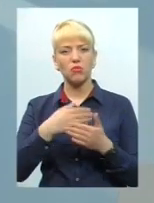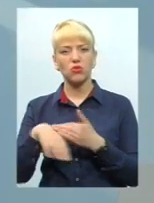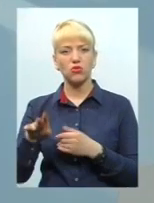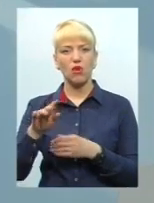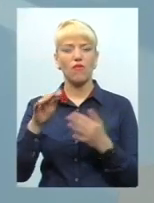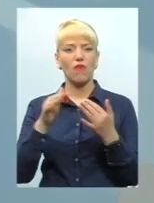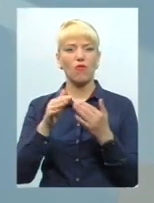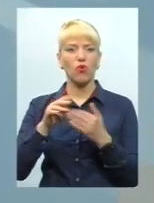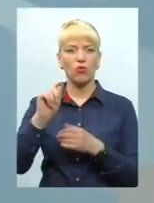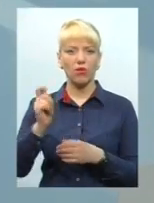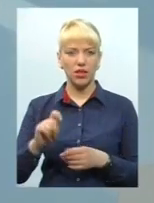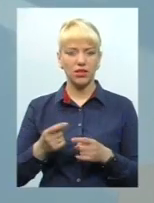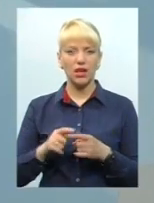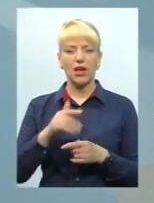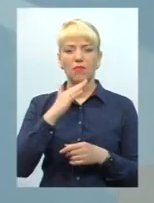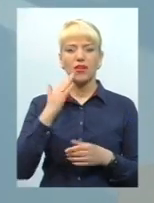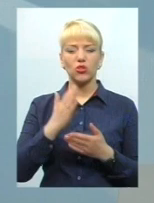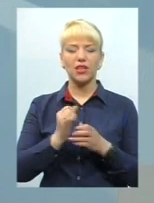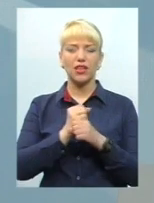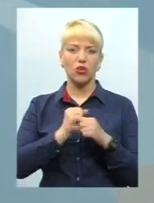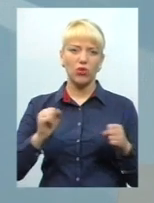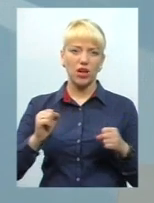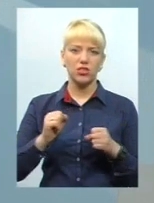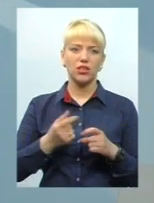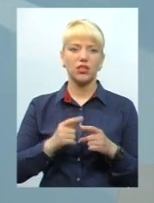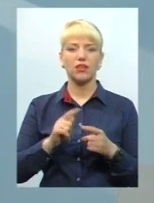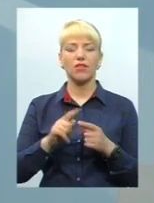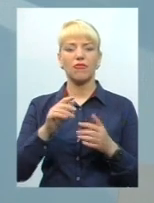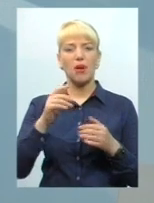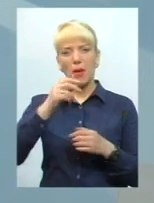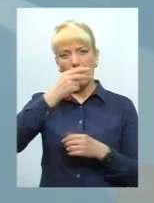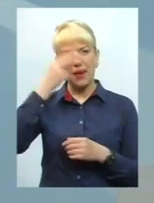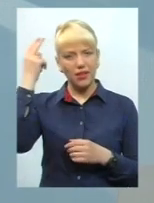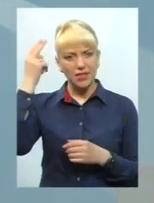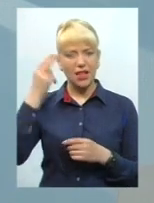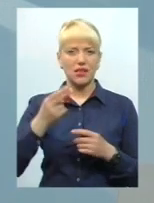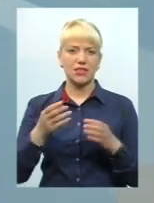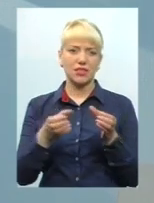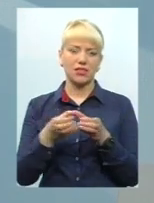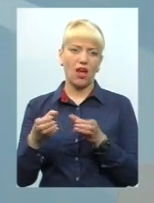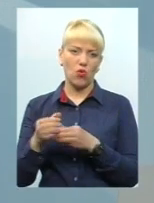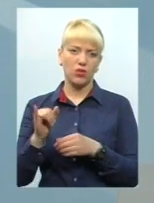багато героїчних подвигів жінок, як і в партизанських загонах, як і особливо